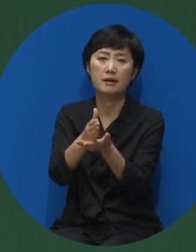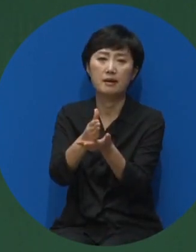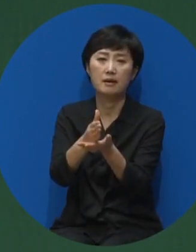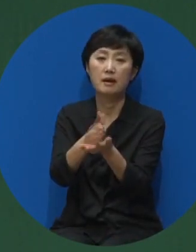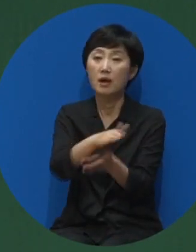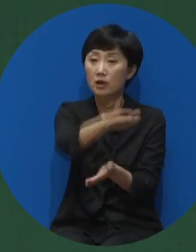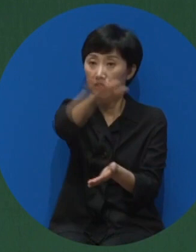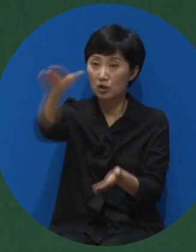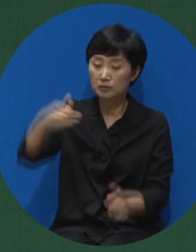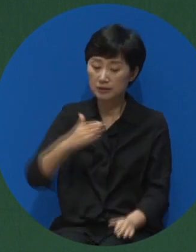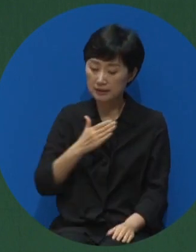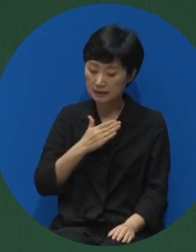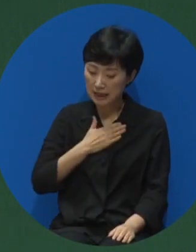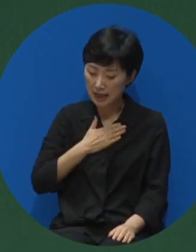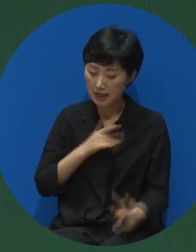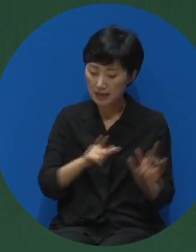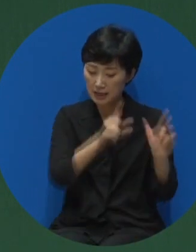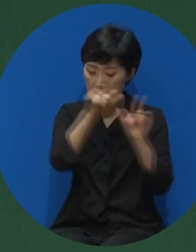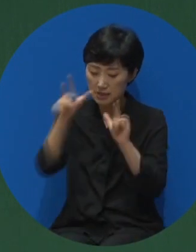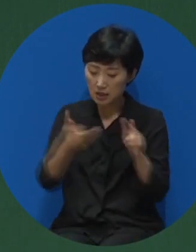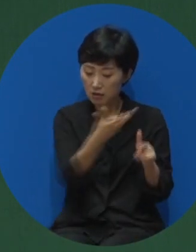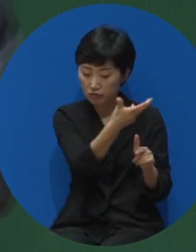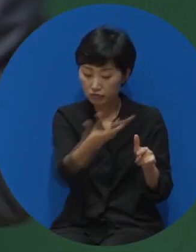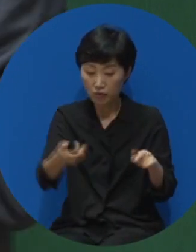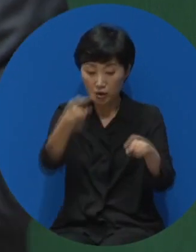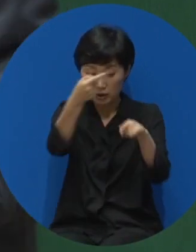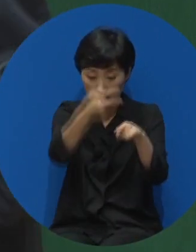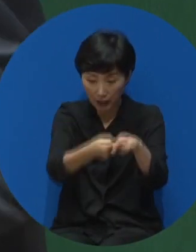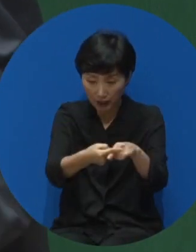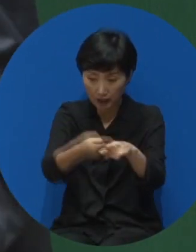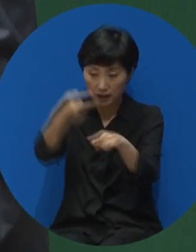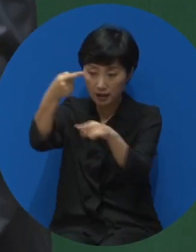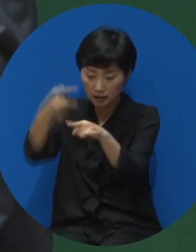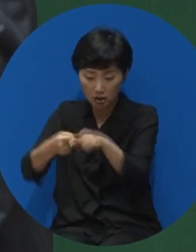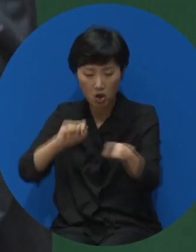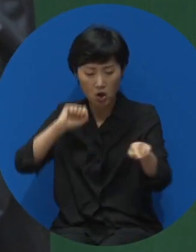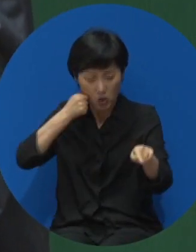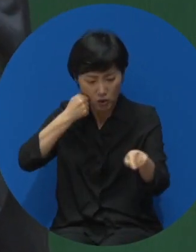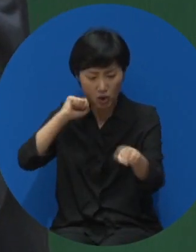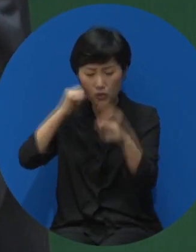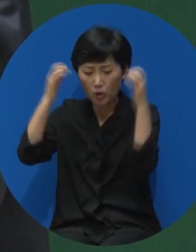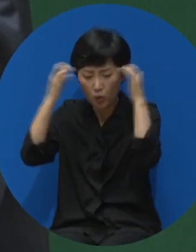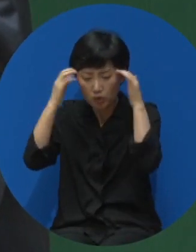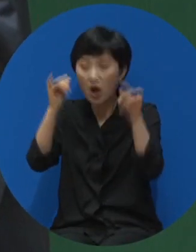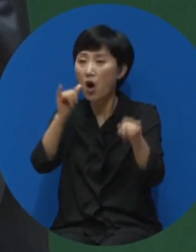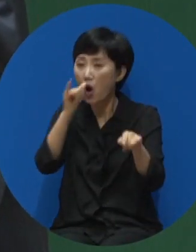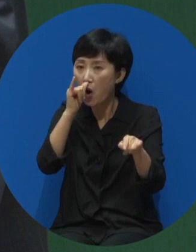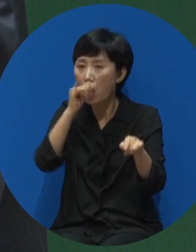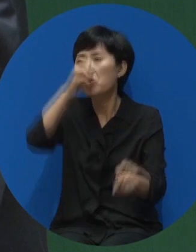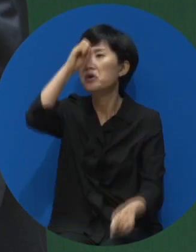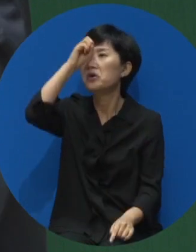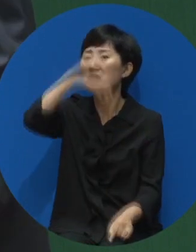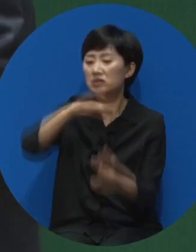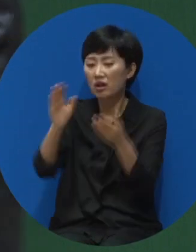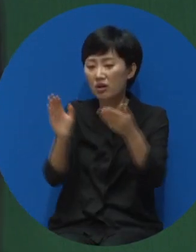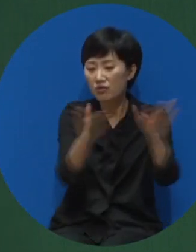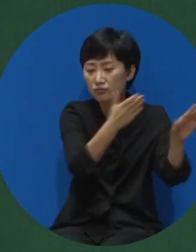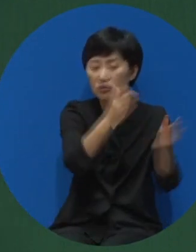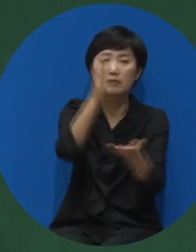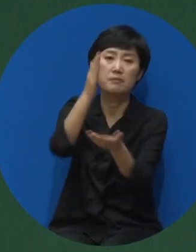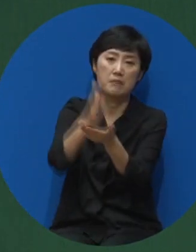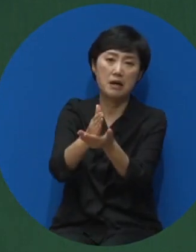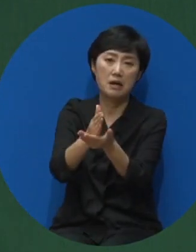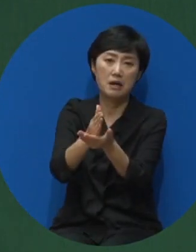어려움 왔다 그걸 놓치면 안 돼요. 皆様に難しいことが起きた時それを逃してはいけません. 대부분 사람들은 어려움이 오면